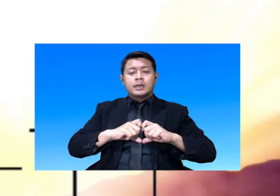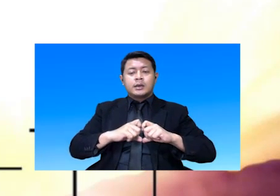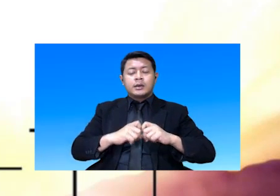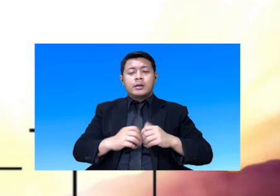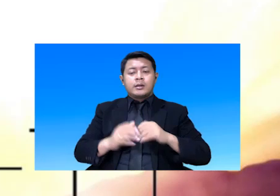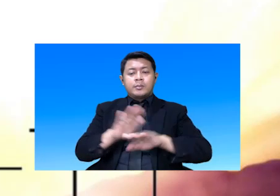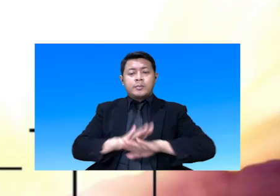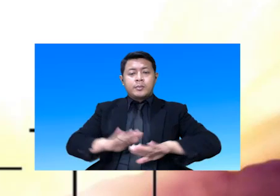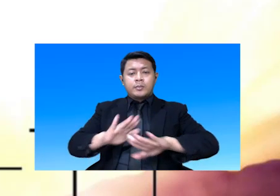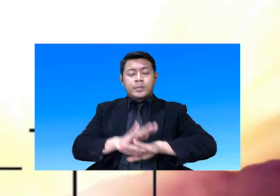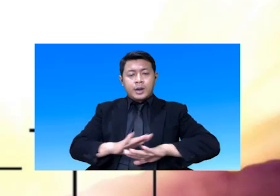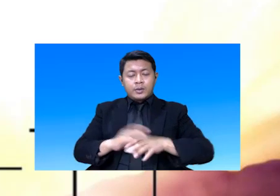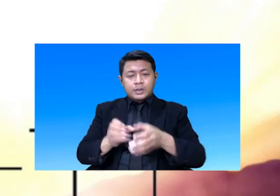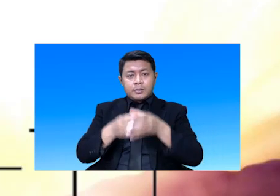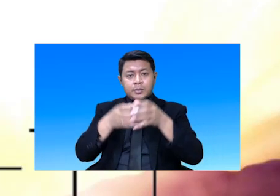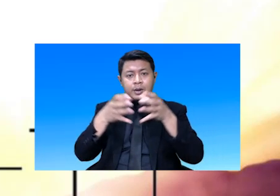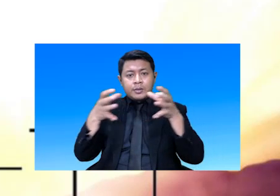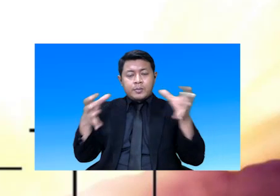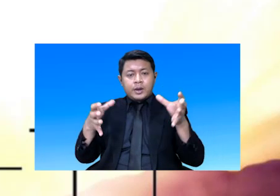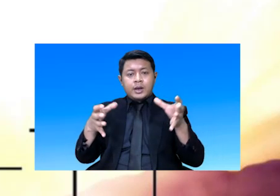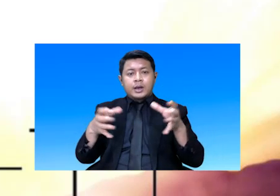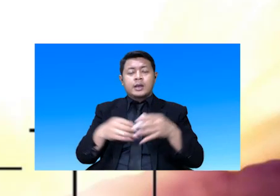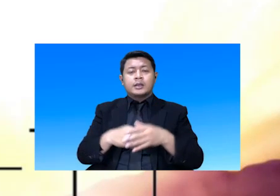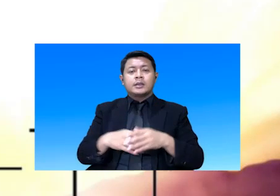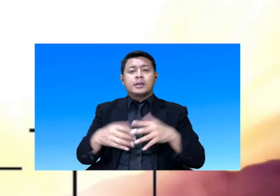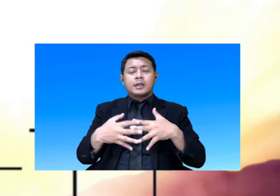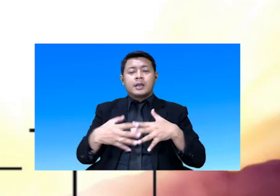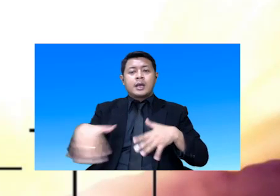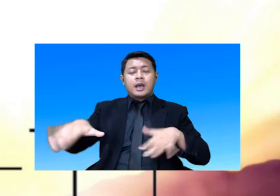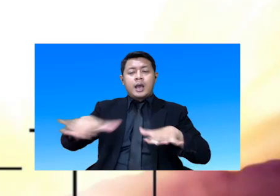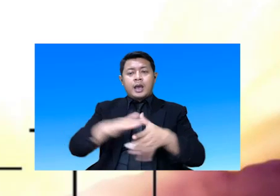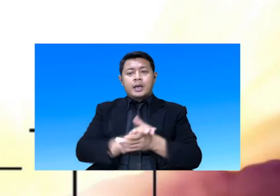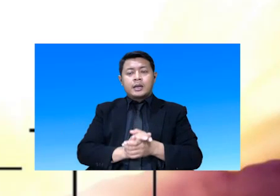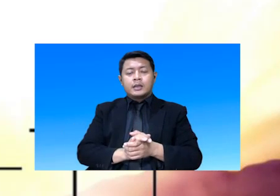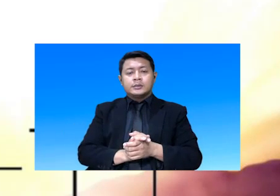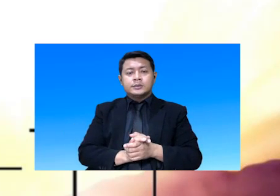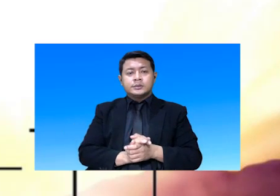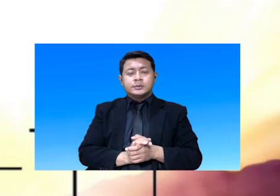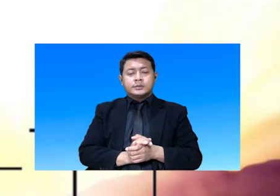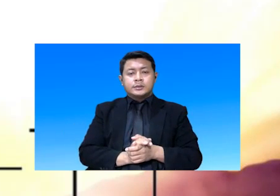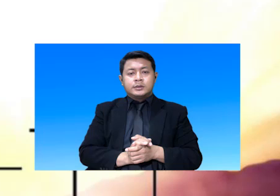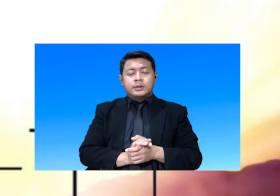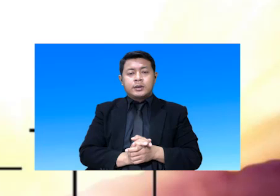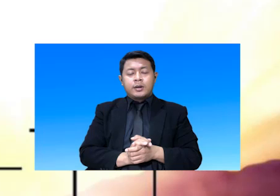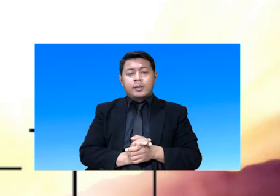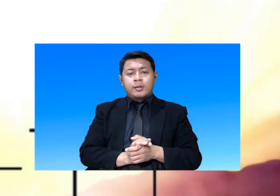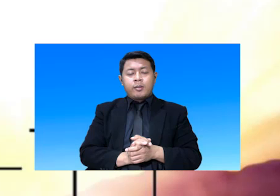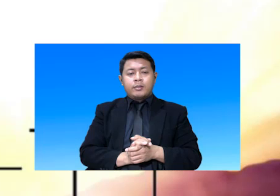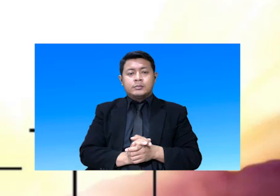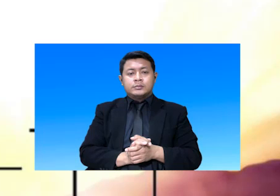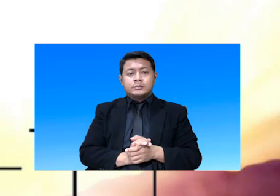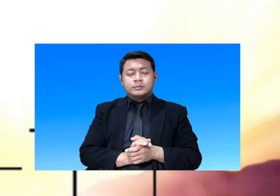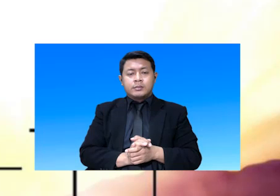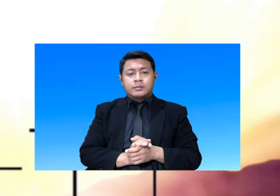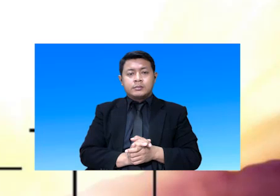cinta tanah air. Merawat dan mengembangkan warisan leluhur kita. Warisan para